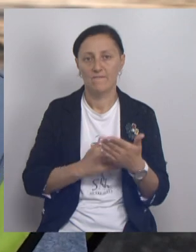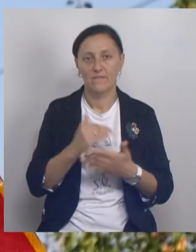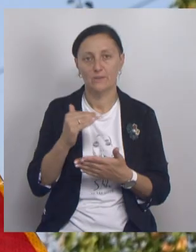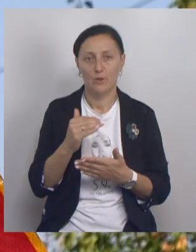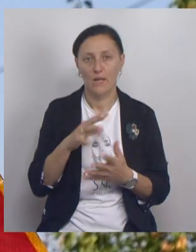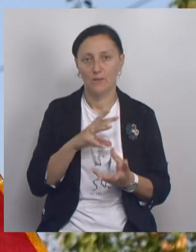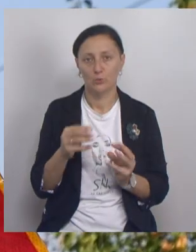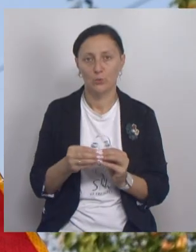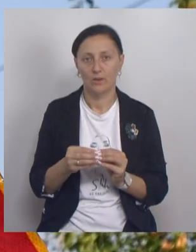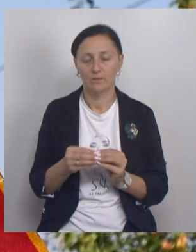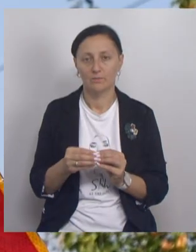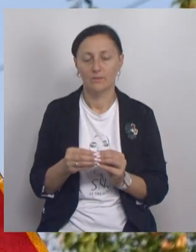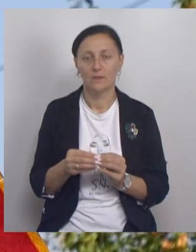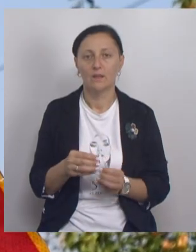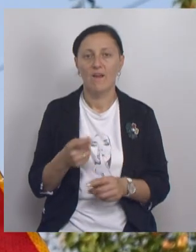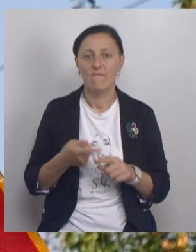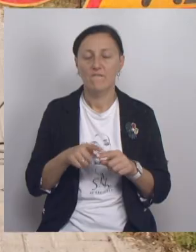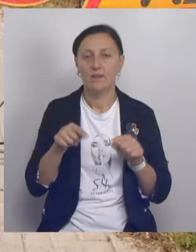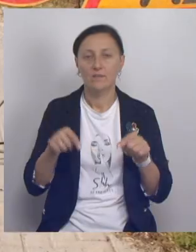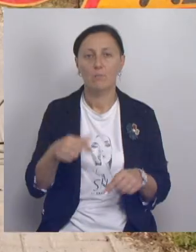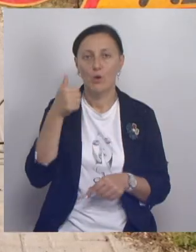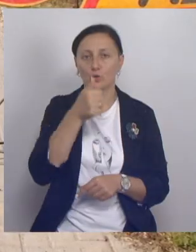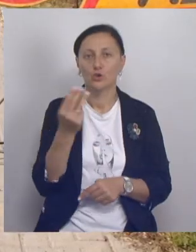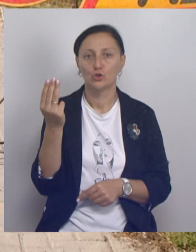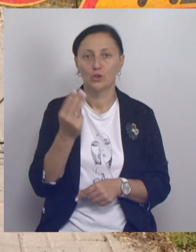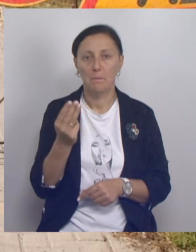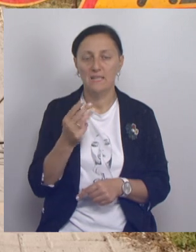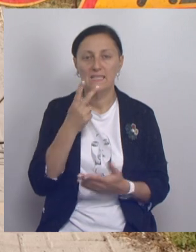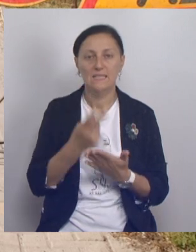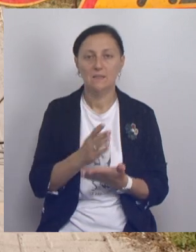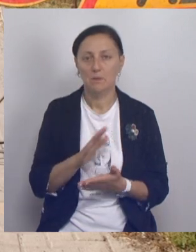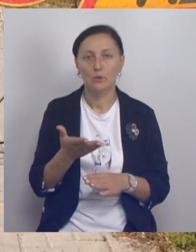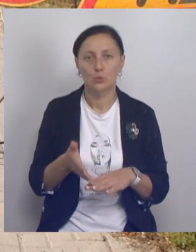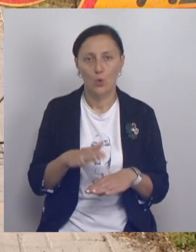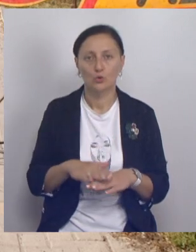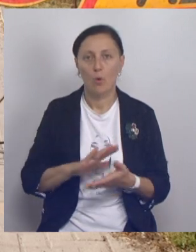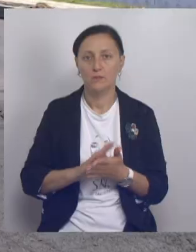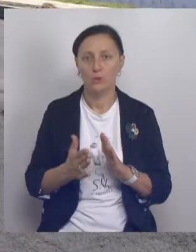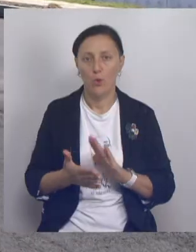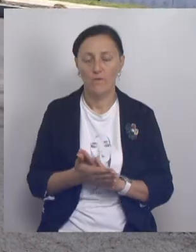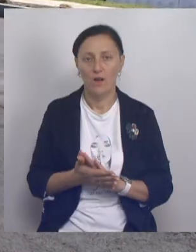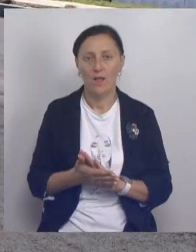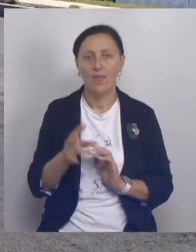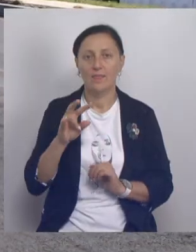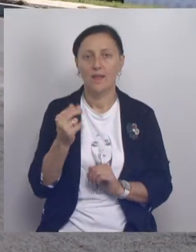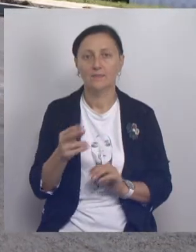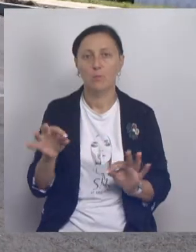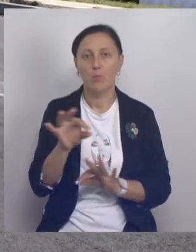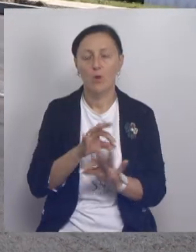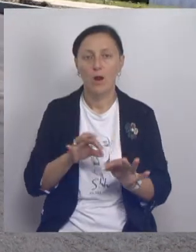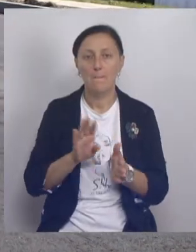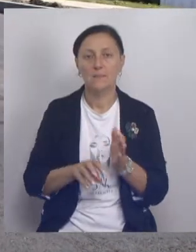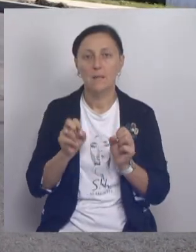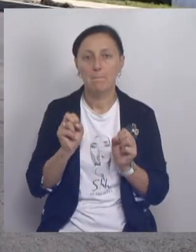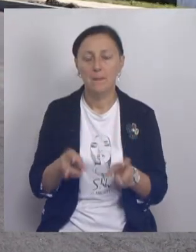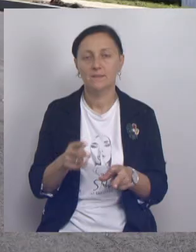стандартов. Отметим, что в этом году в Шебекинском округе, несмотря на сложную оперативную обстановку, по нацпроекту «Безопасные качественные